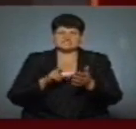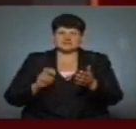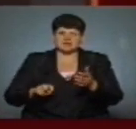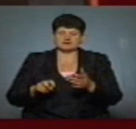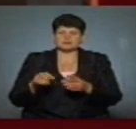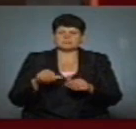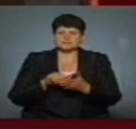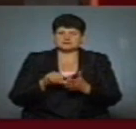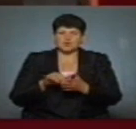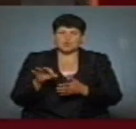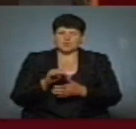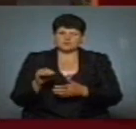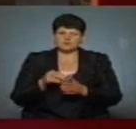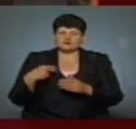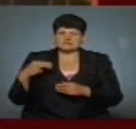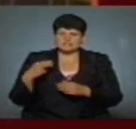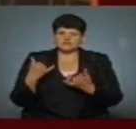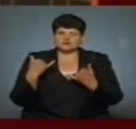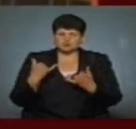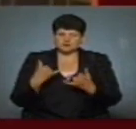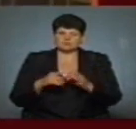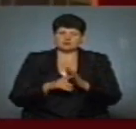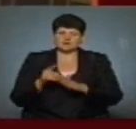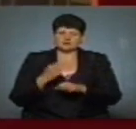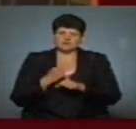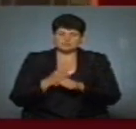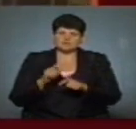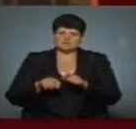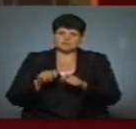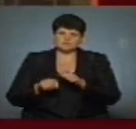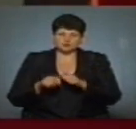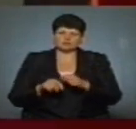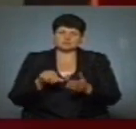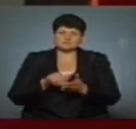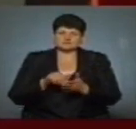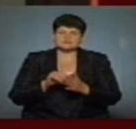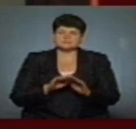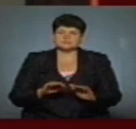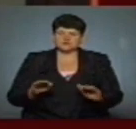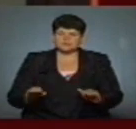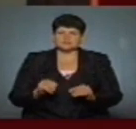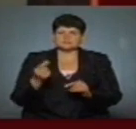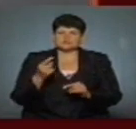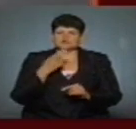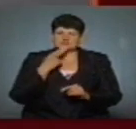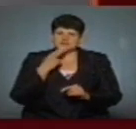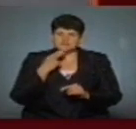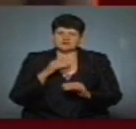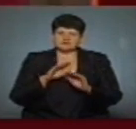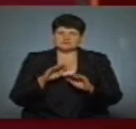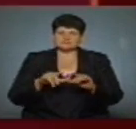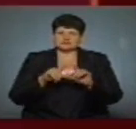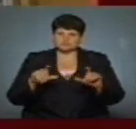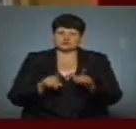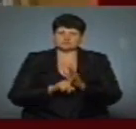Працівникам дитячих садочків Тернополя сьогодні почали робити експрес-тести на COVID-19. З 1 червня дошкільні заклади міста мають